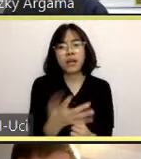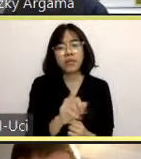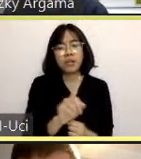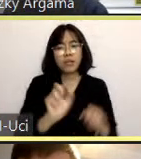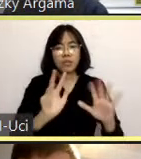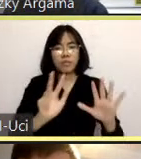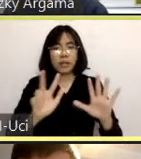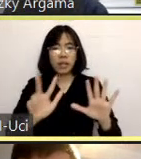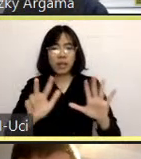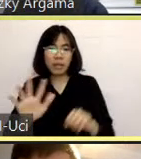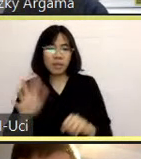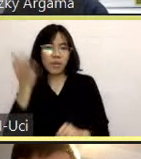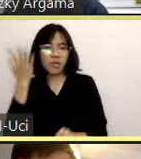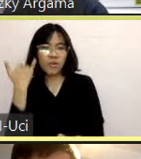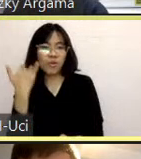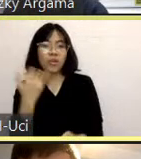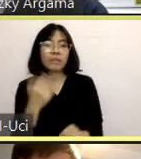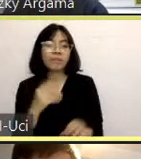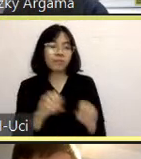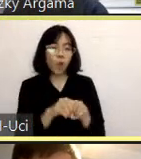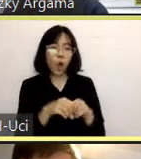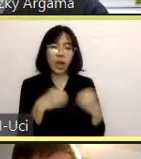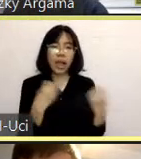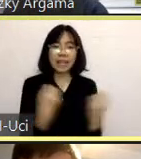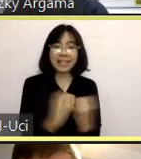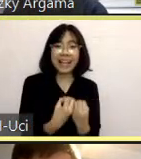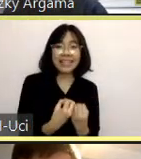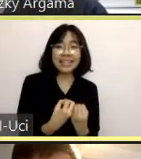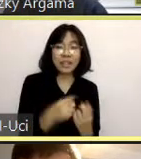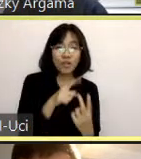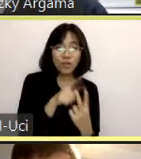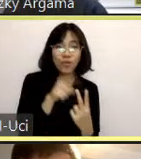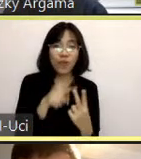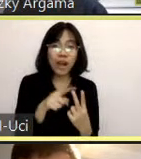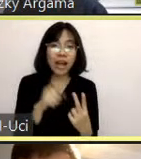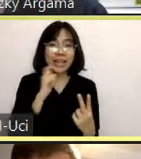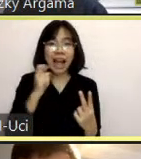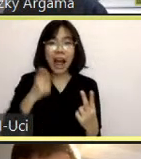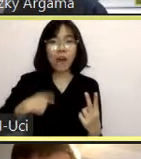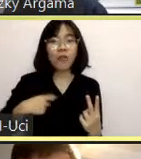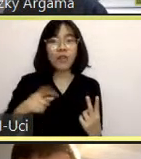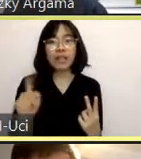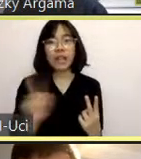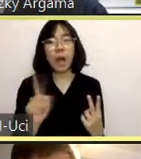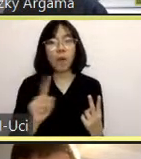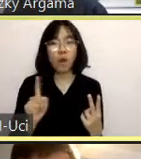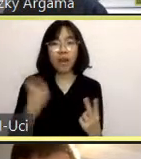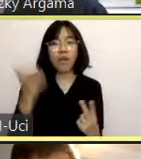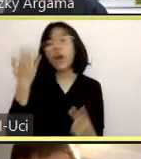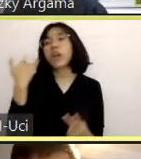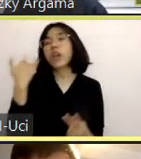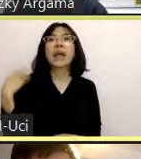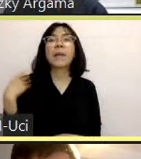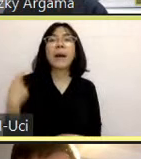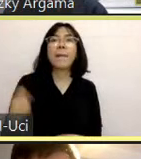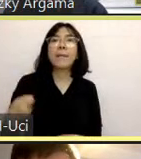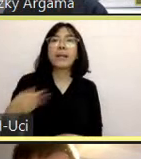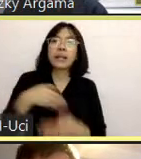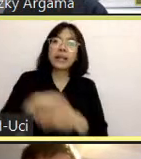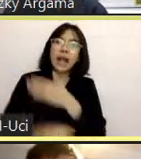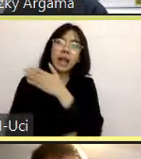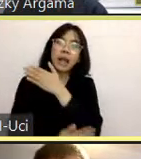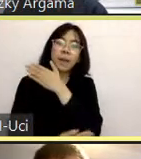dilarang kegiatannya, tidak diakui keberadaannya, waktu itu Mendagri-nya Bapak Suparjo Rustam itu mengeluarkan